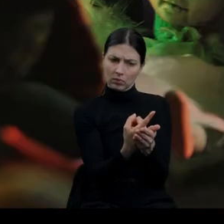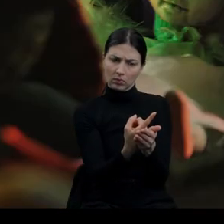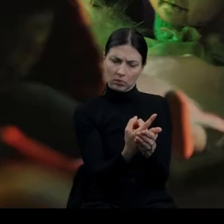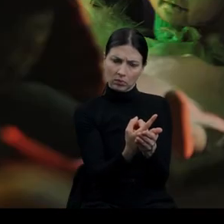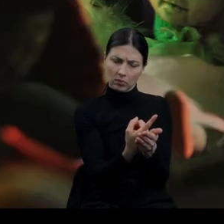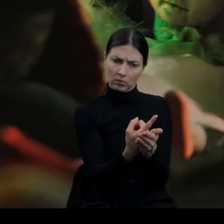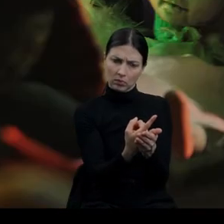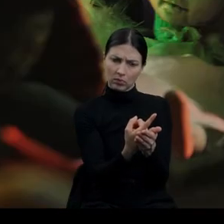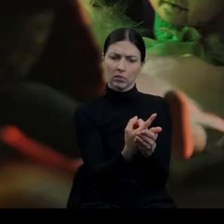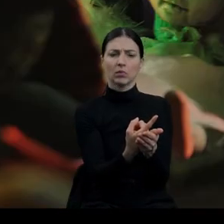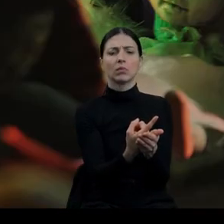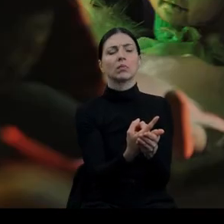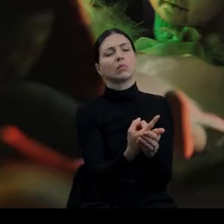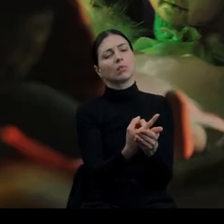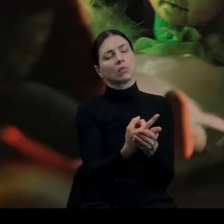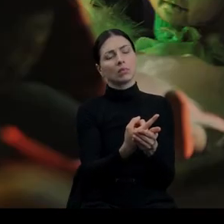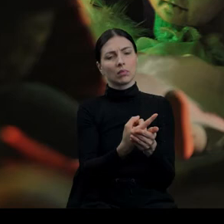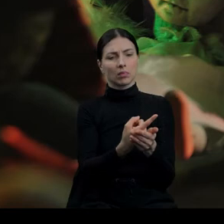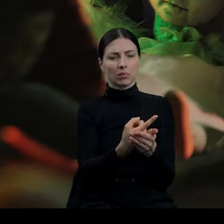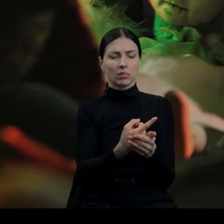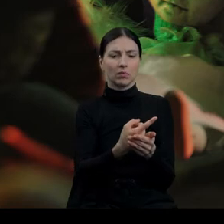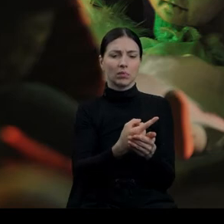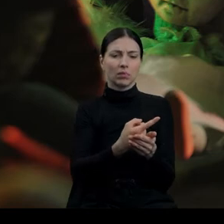i czy jeszcze jest szansa